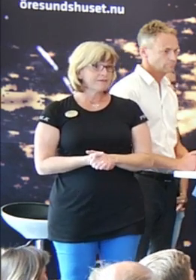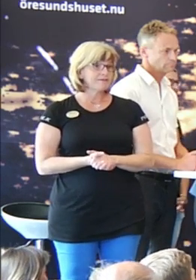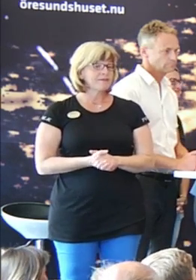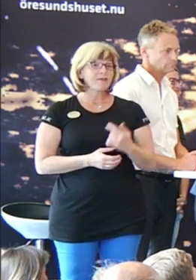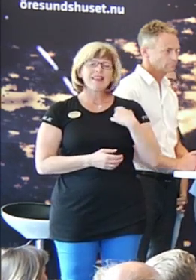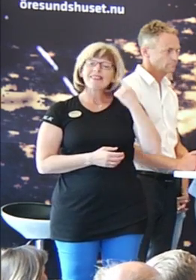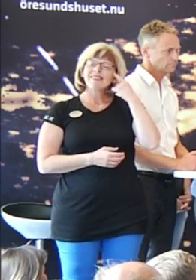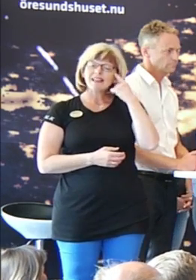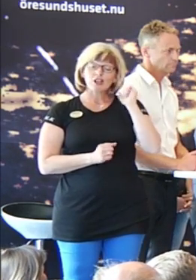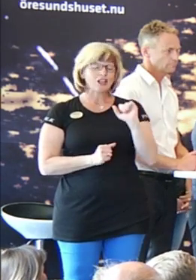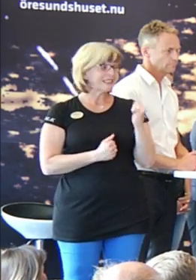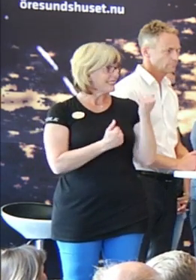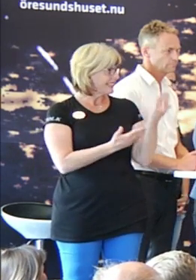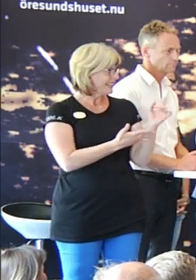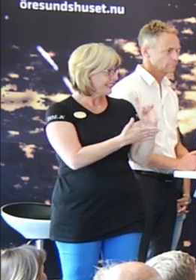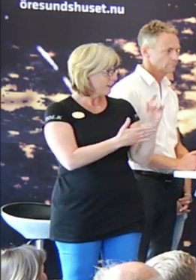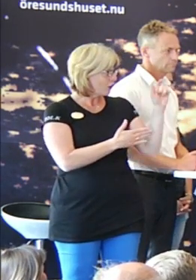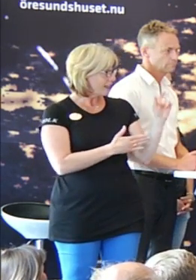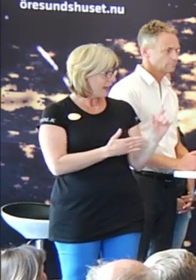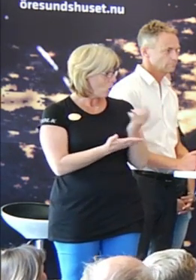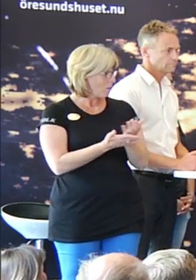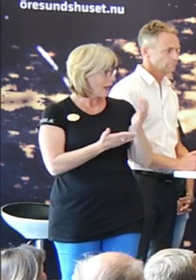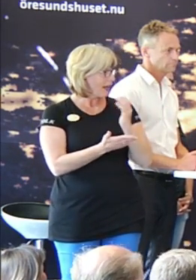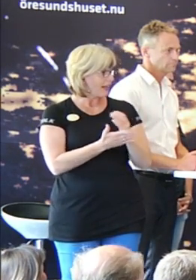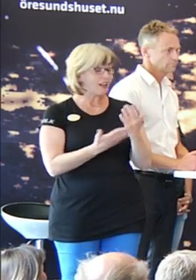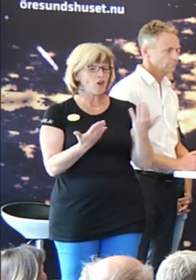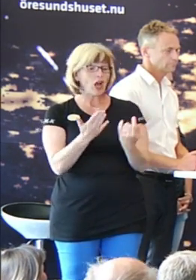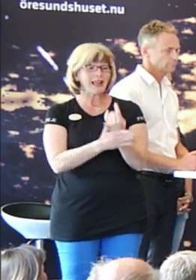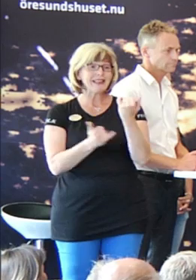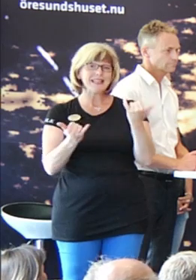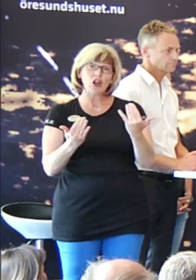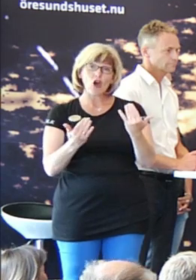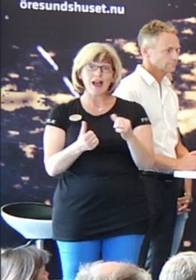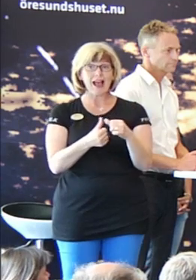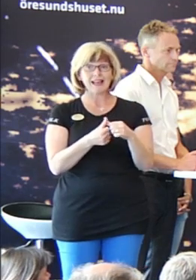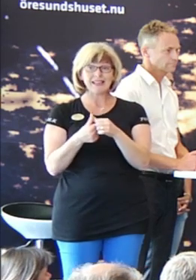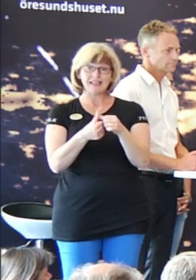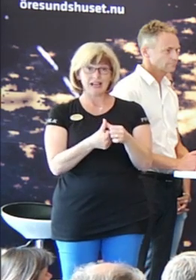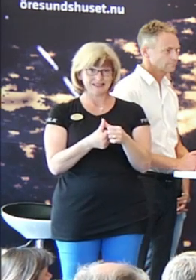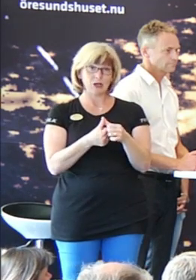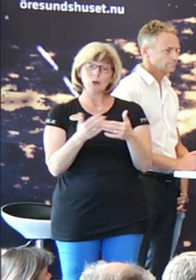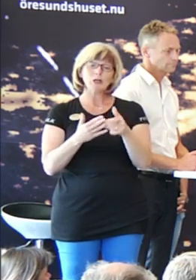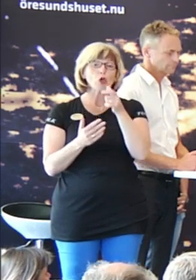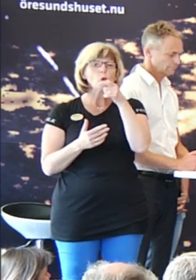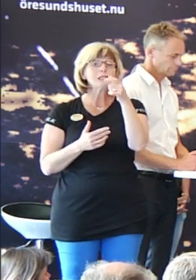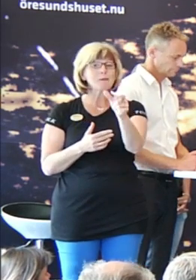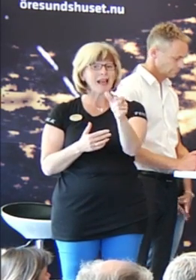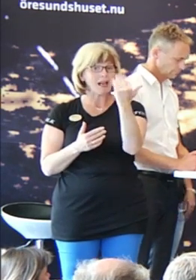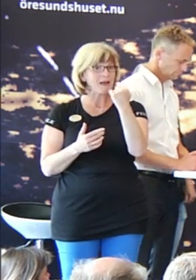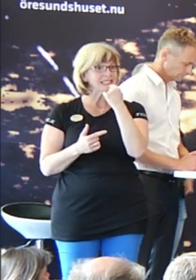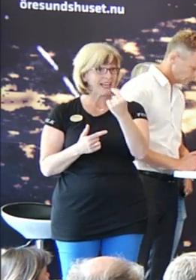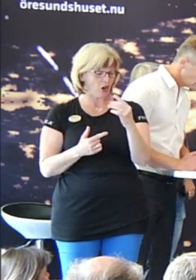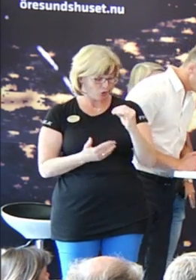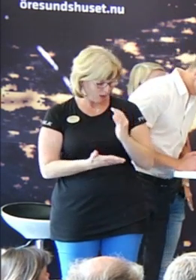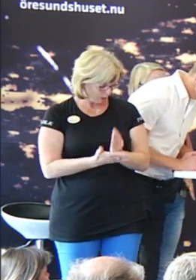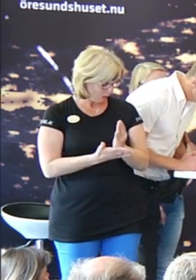tänkte att jag skulle ge dig lite tid att berätta vad som har hänt idag. Alliansen har gjort ett litet utspel, kan man väl kalla det?